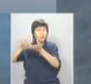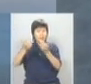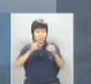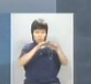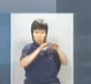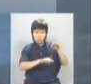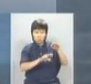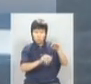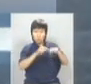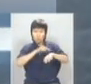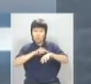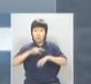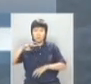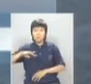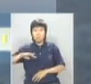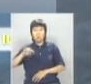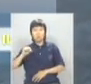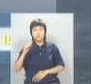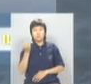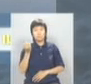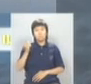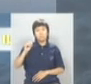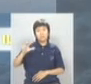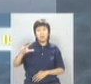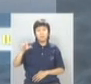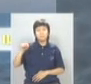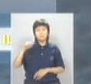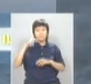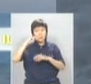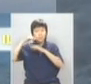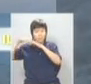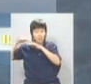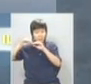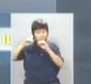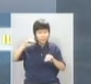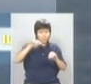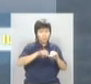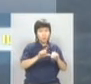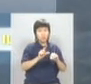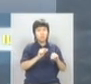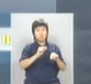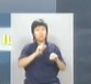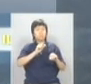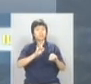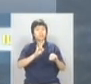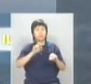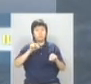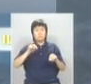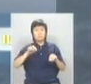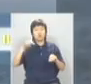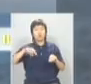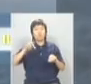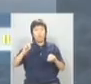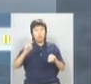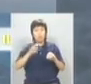16 น.23 น.น.ี ต่ำการะดับทะเลปานกลาง 27 เมตรและน้ขเต็ที่ cops 21 น.200 น.ที